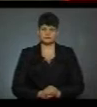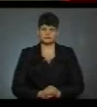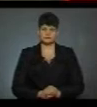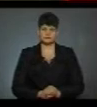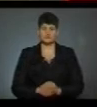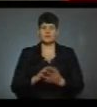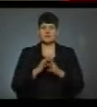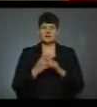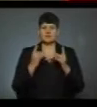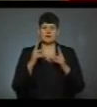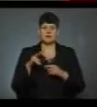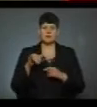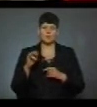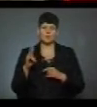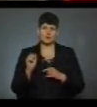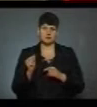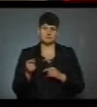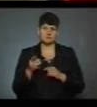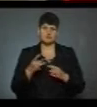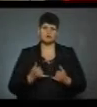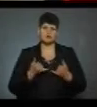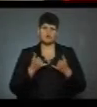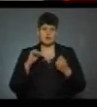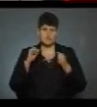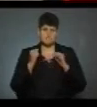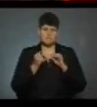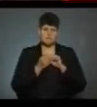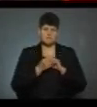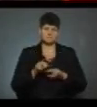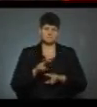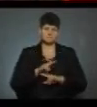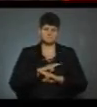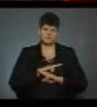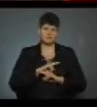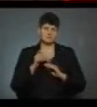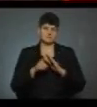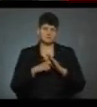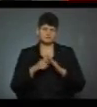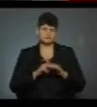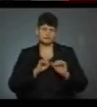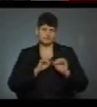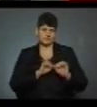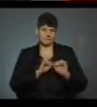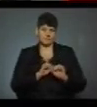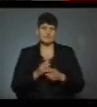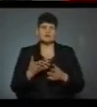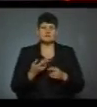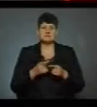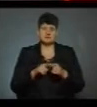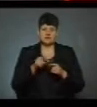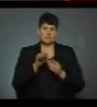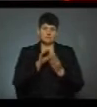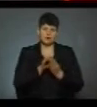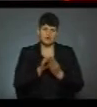У селі Велика Лука Тернопільського району вшанували пам'ять кіборга Івана Вітишина. В День пам'яті захисників Донецького аеропорту на його